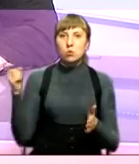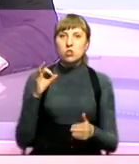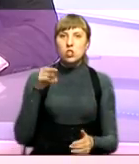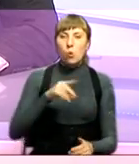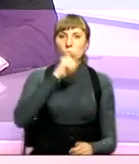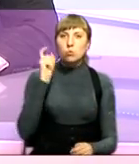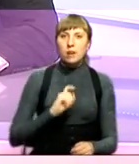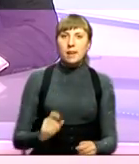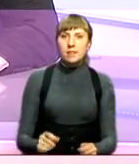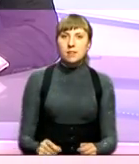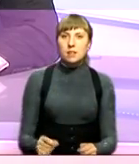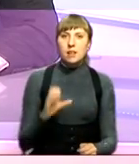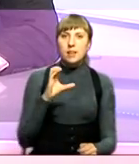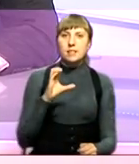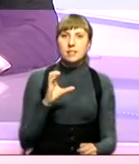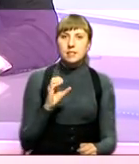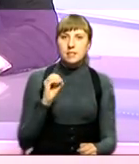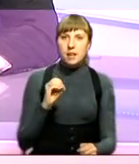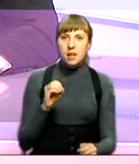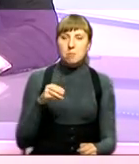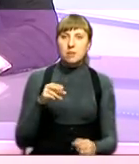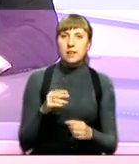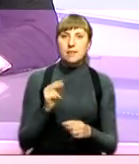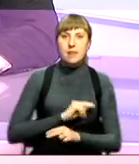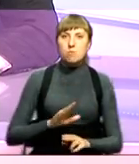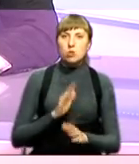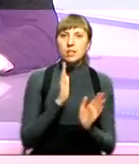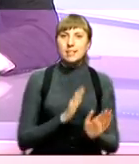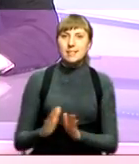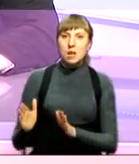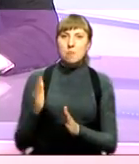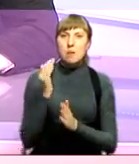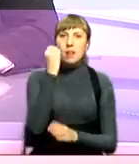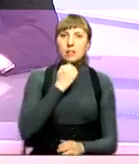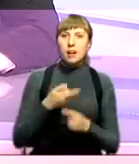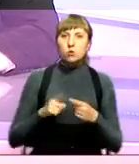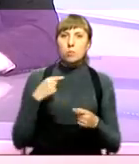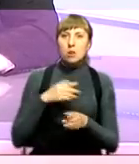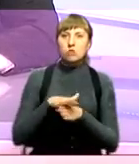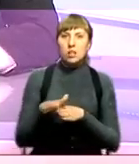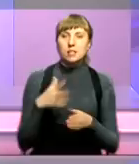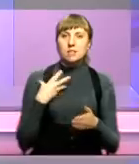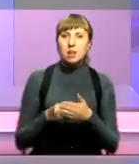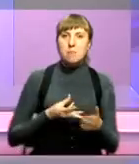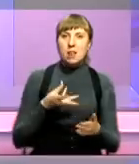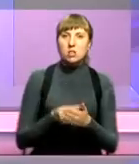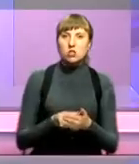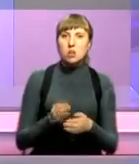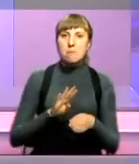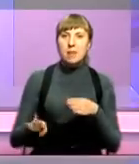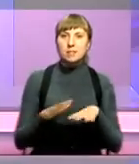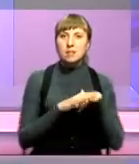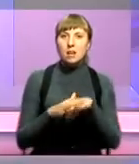Украины. СЭП уже не работает. СЭП — это система, благодаря которой мы осуществляли свои так называемые виртуальные платежи, безналичные